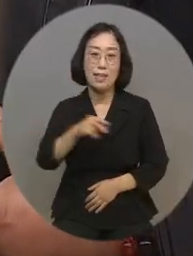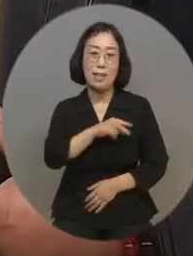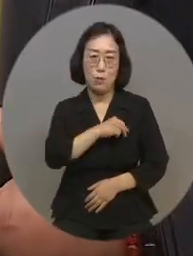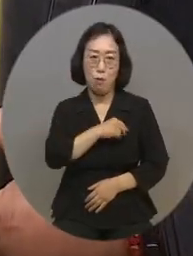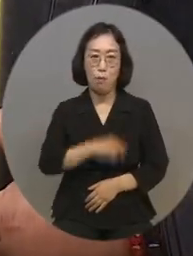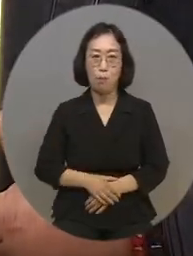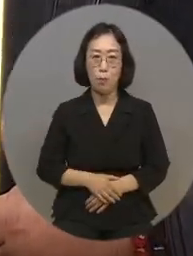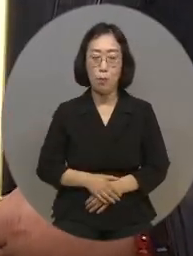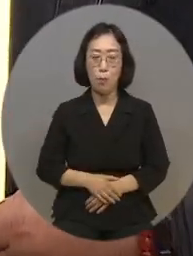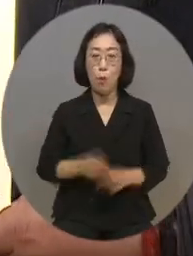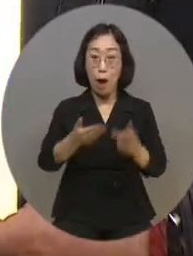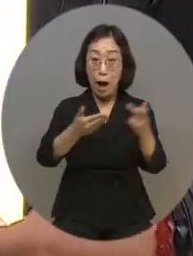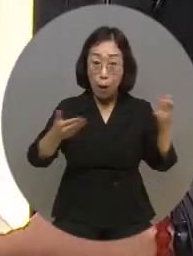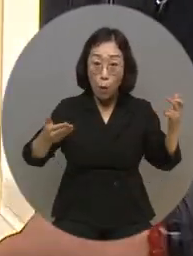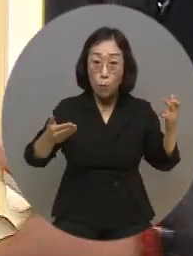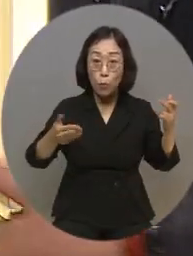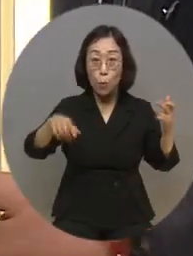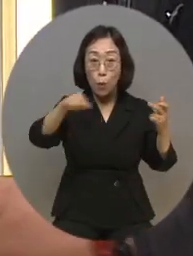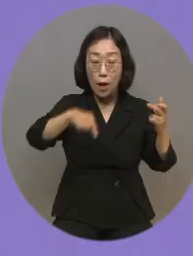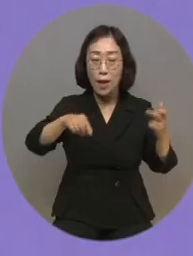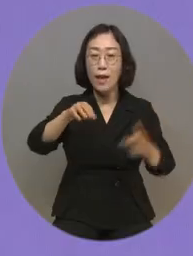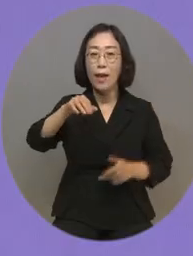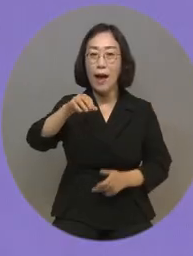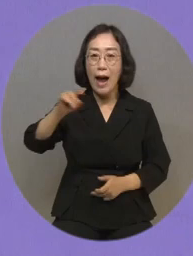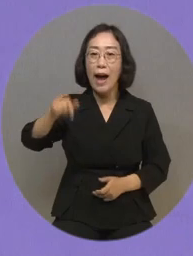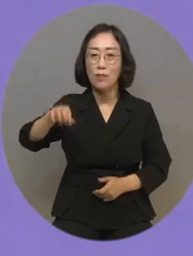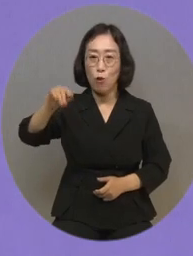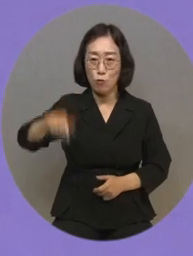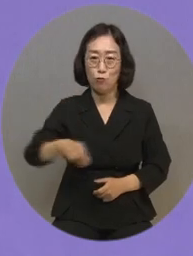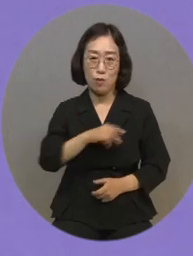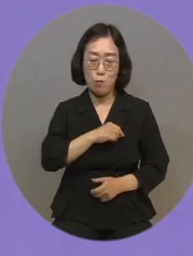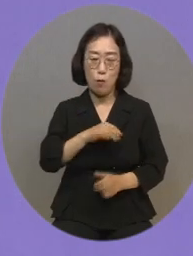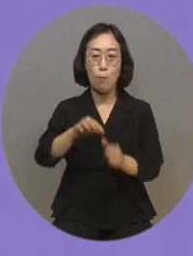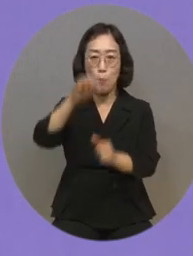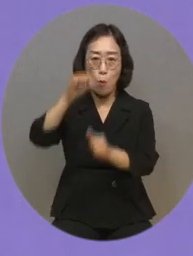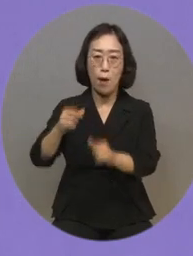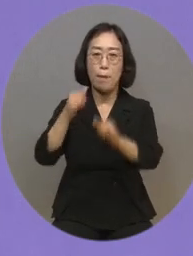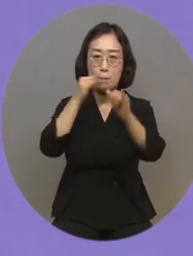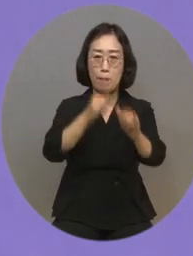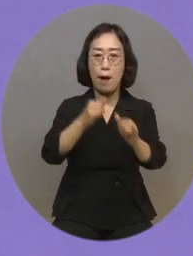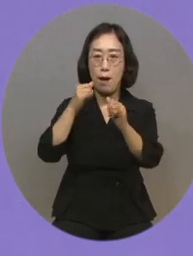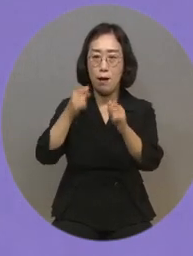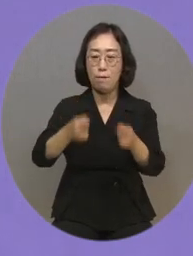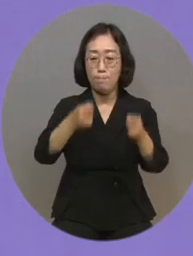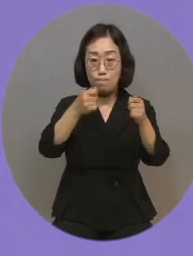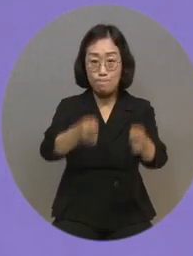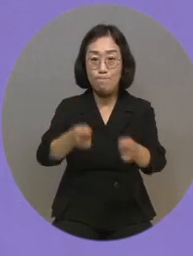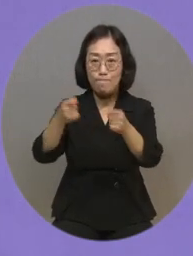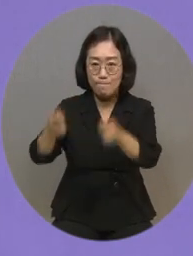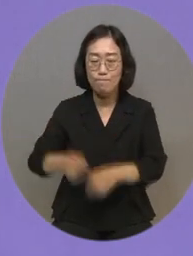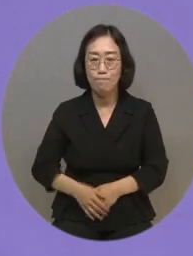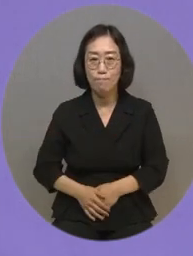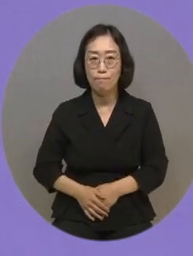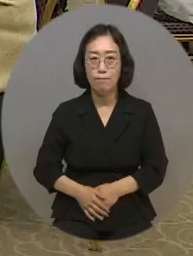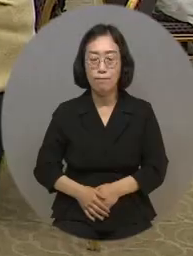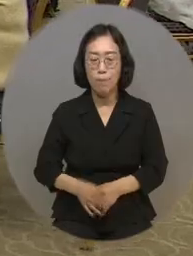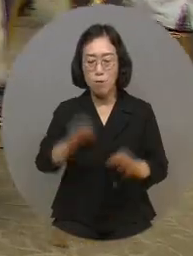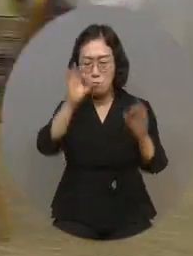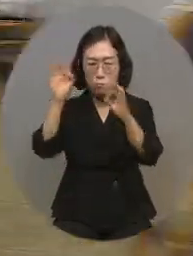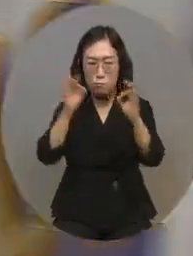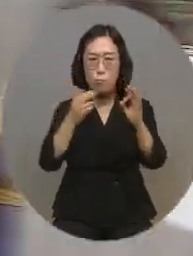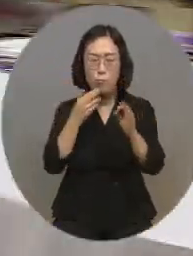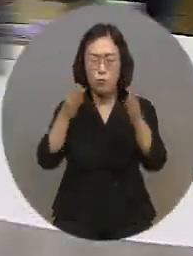강원도의회 하석균 의원에게 돌아갔습니다. 시사연합신문사 이정엽 회장은 최선을 다해 좌고우면하지